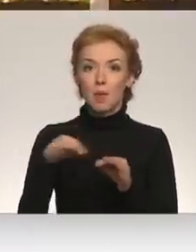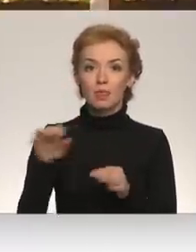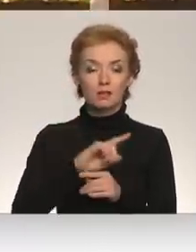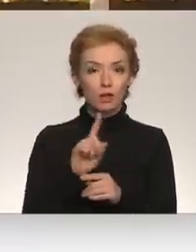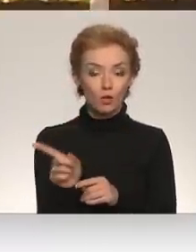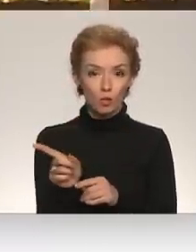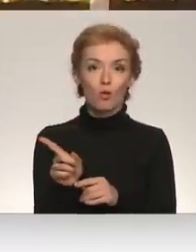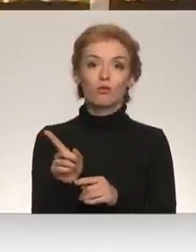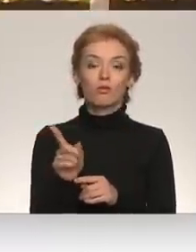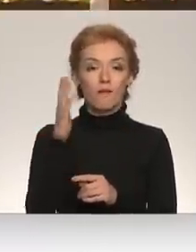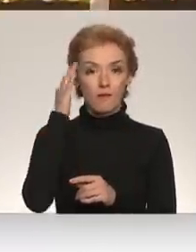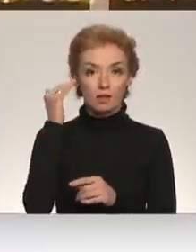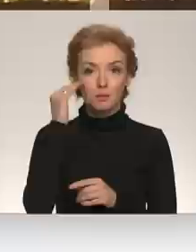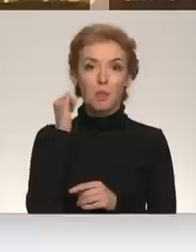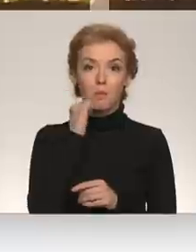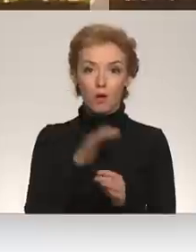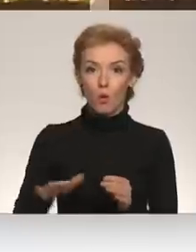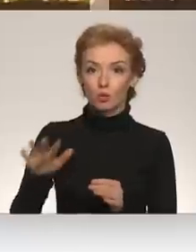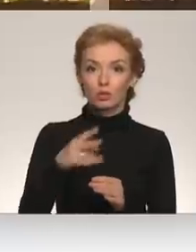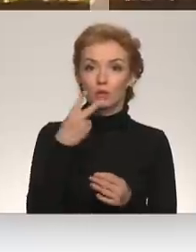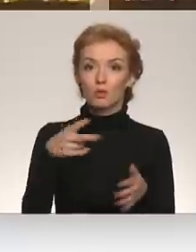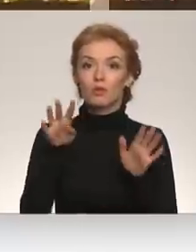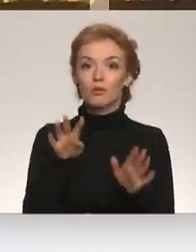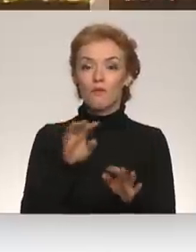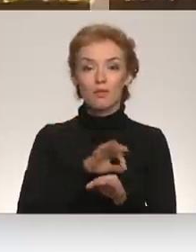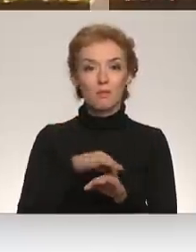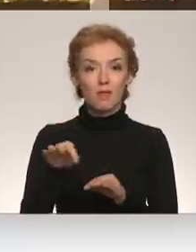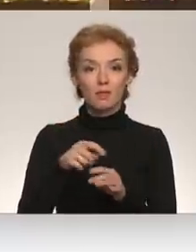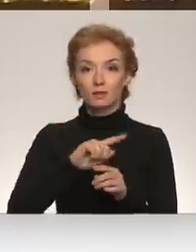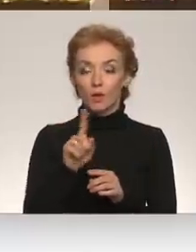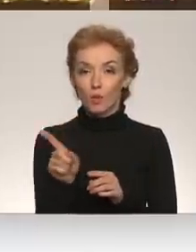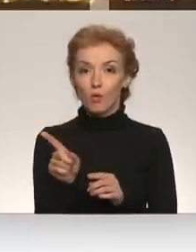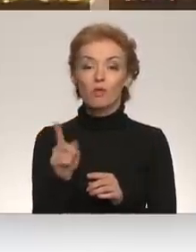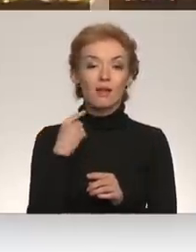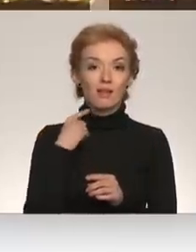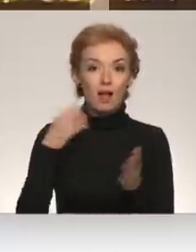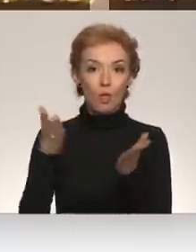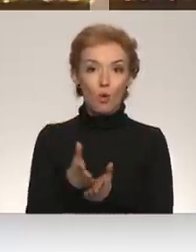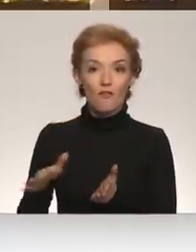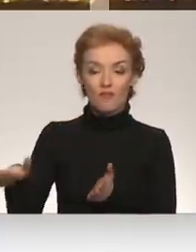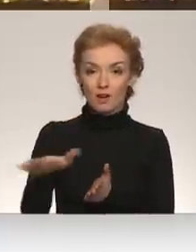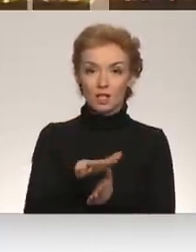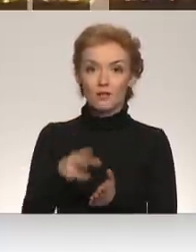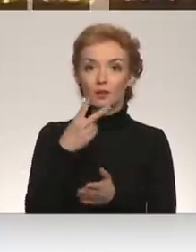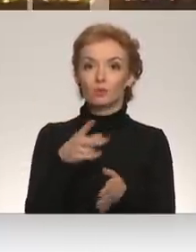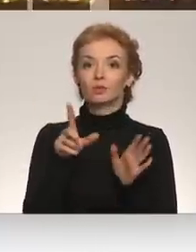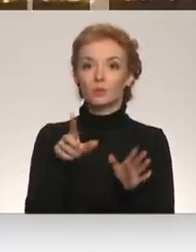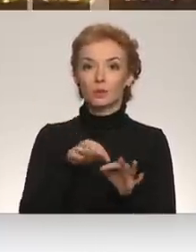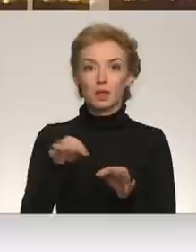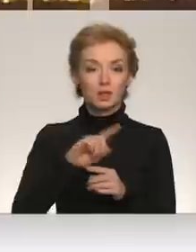sekundē, Ventspilī un Bauskā 29 metrus sekundē, Rīgā Daugavgrīvā 27 metrus